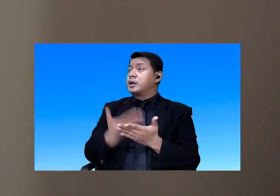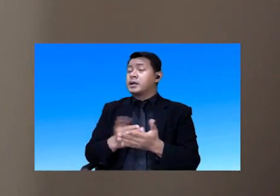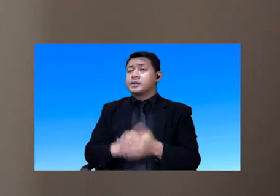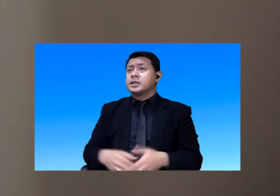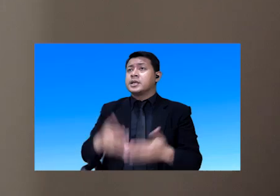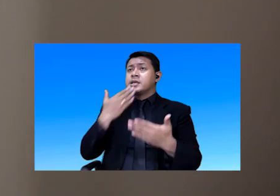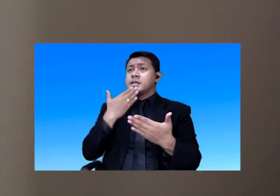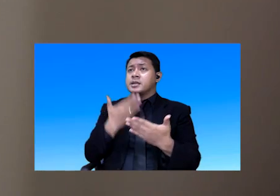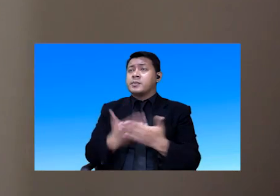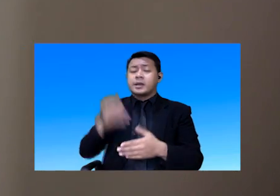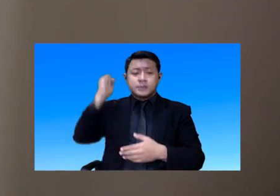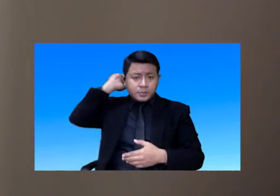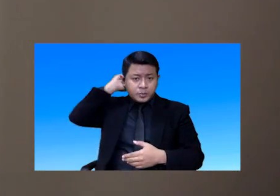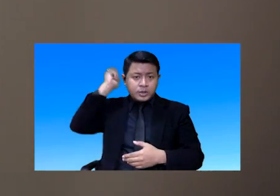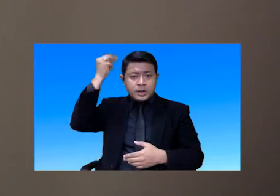Terima kasih Bunda Maria.